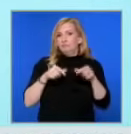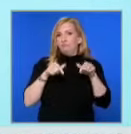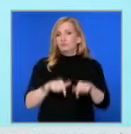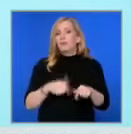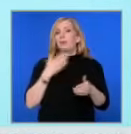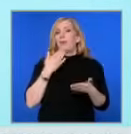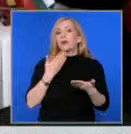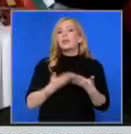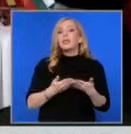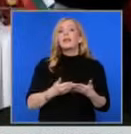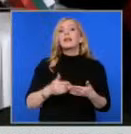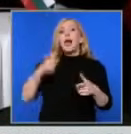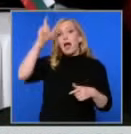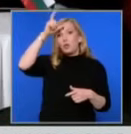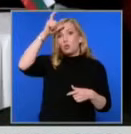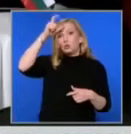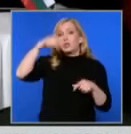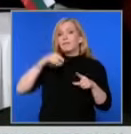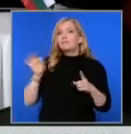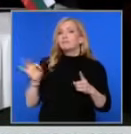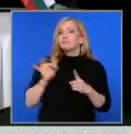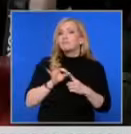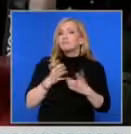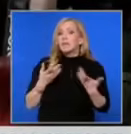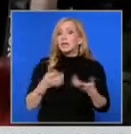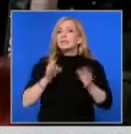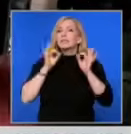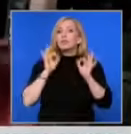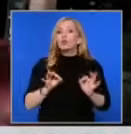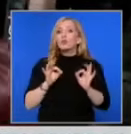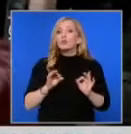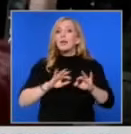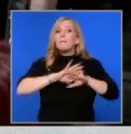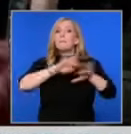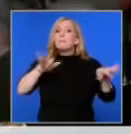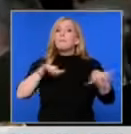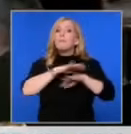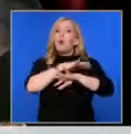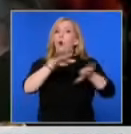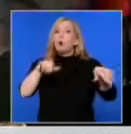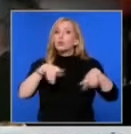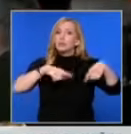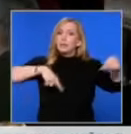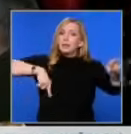по предложение на Анкара, цели да бъде гарантирана сигурността на морските